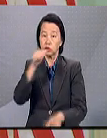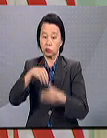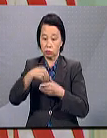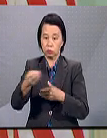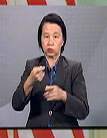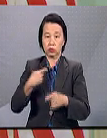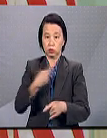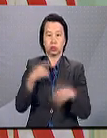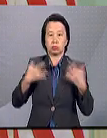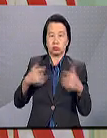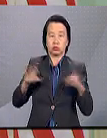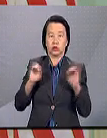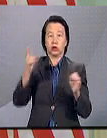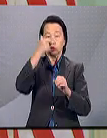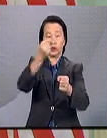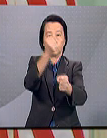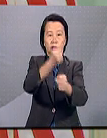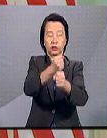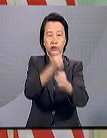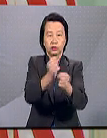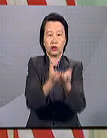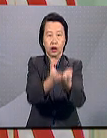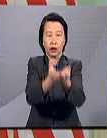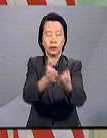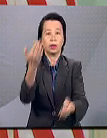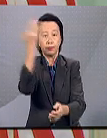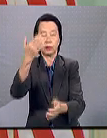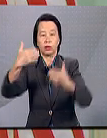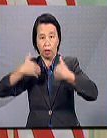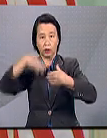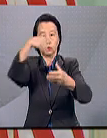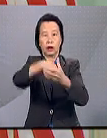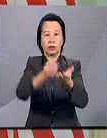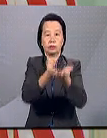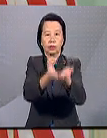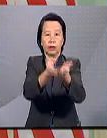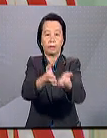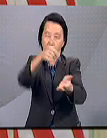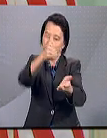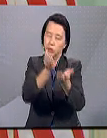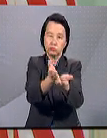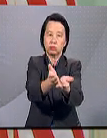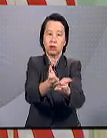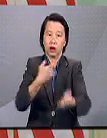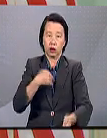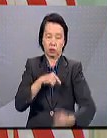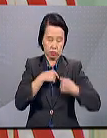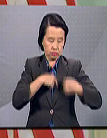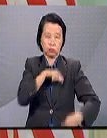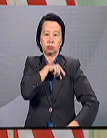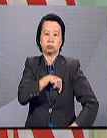oleh kita. Sebab yang bekerja di kelasi ini biasanya dia akan berada di dalam kapal. Yang ada pas kelasi itu